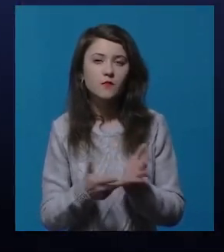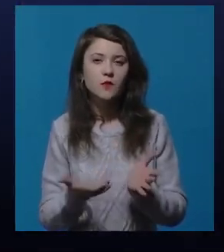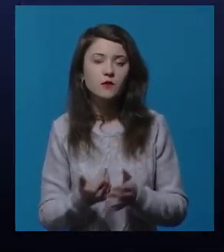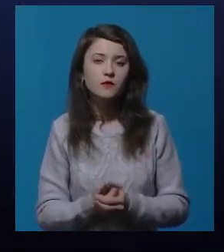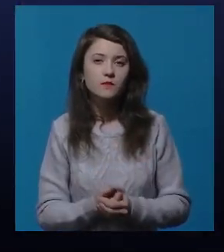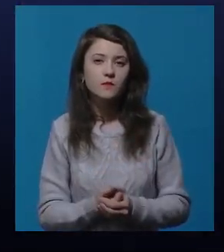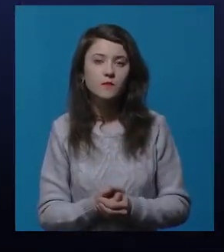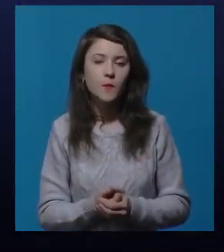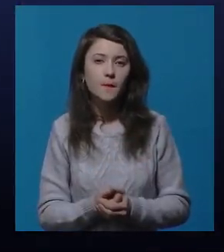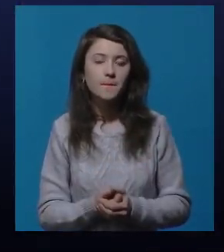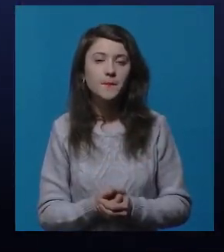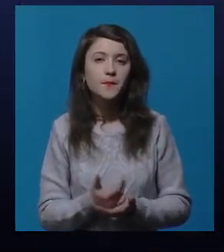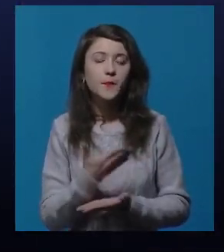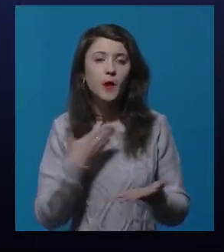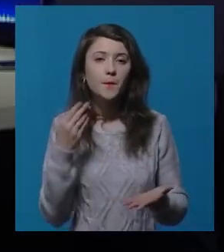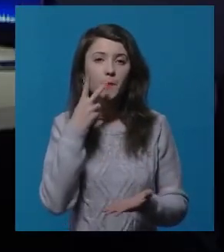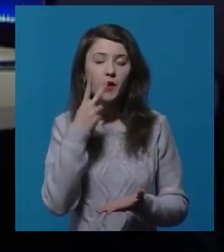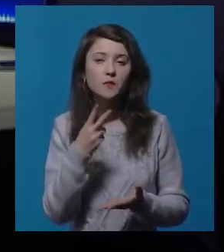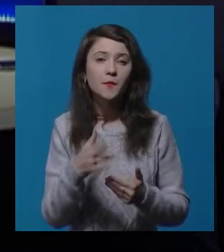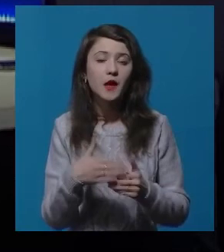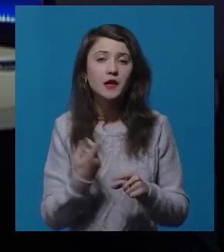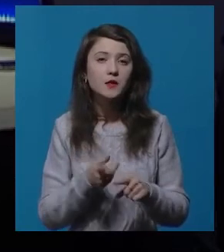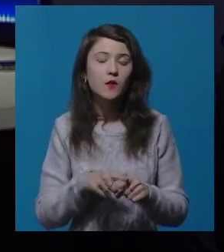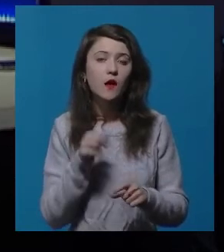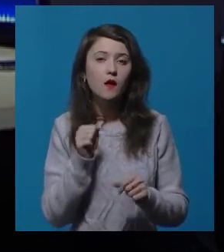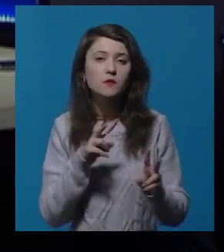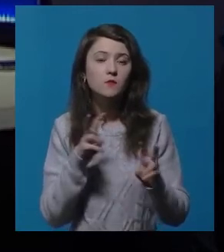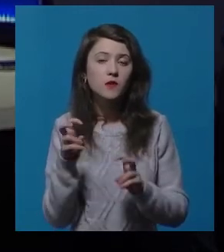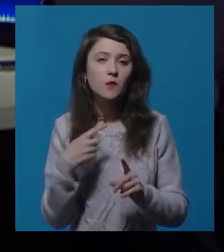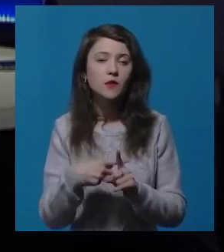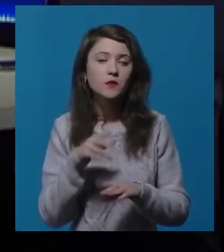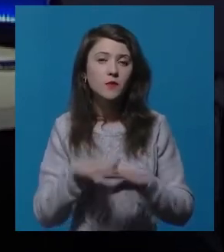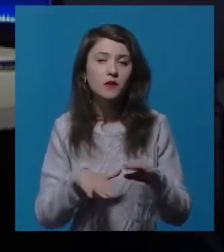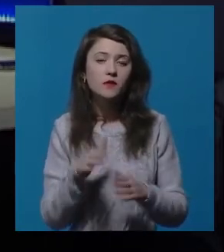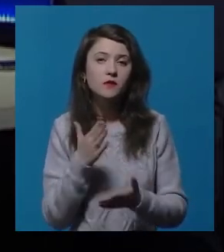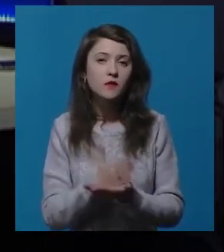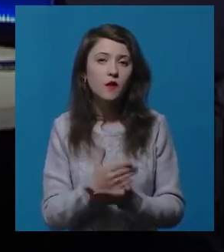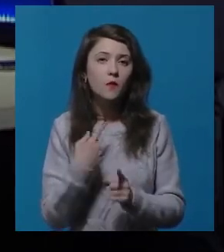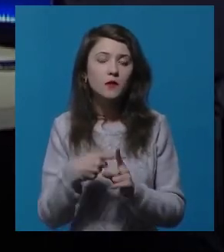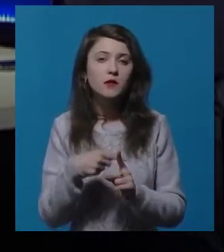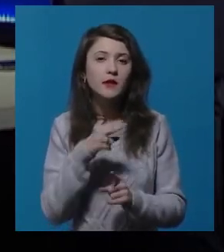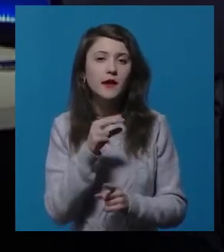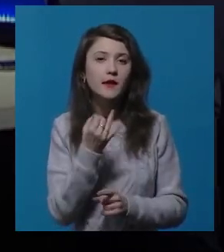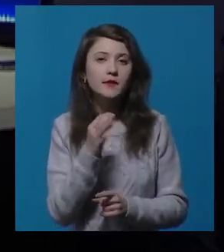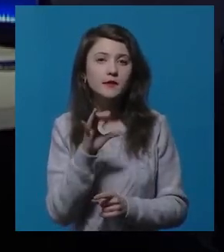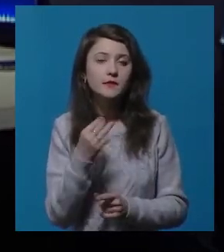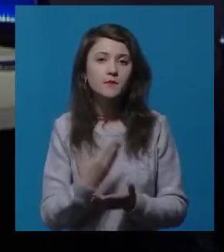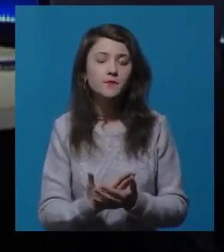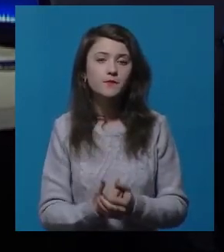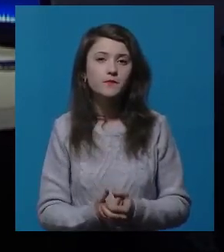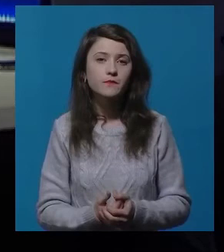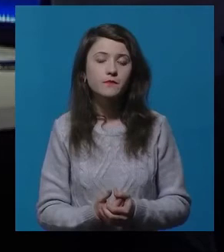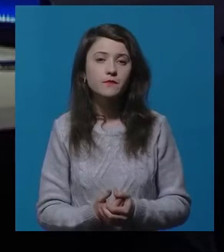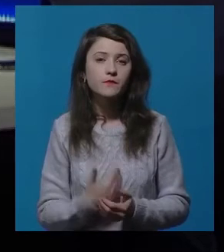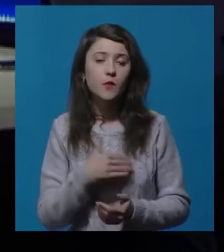ми бачимо, цього, да, ми бачимо біля цього. А з приводу позитивних практик, я ж кажу, є позитивні кейси, які, наприклад, справи важливі. Я хотів, власне, запитати,